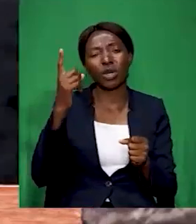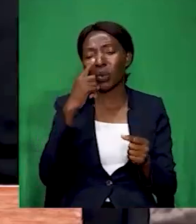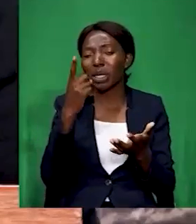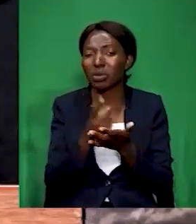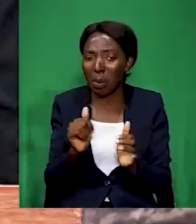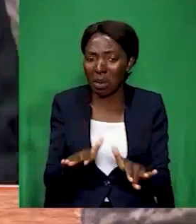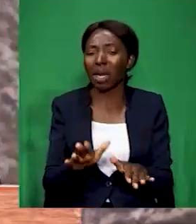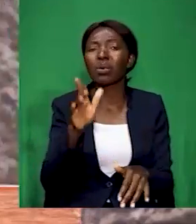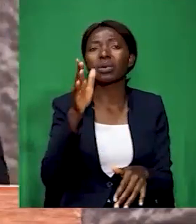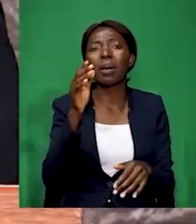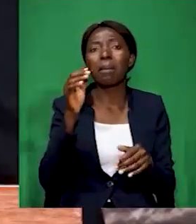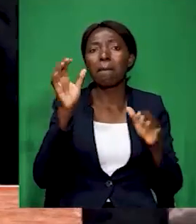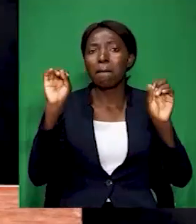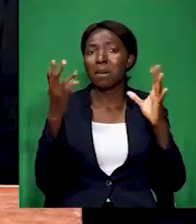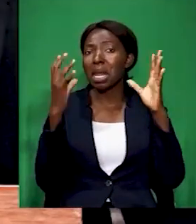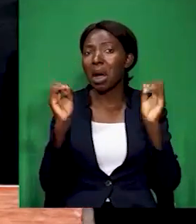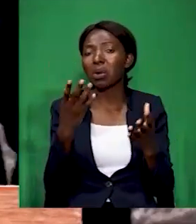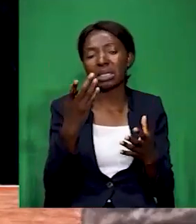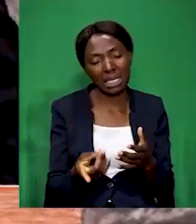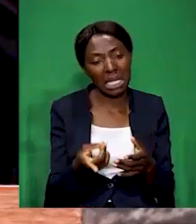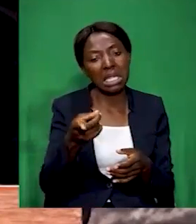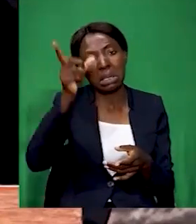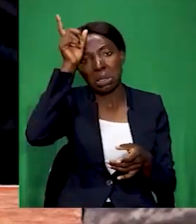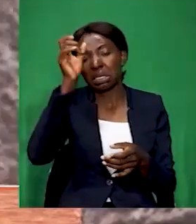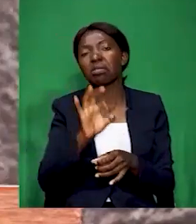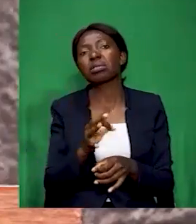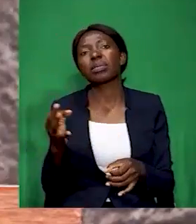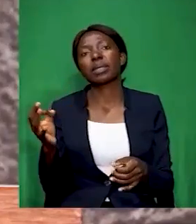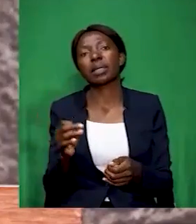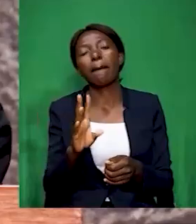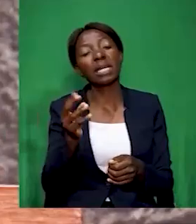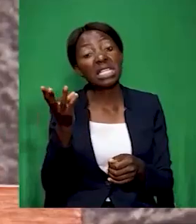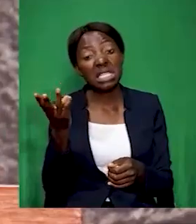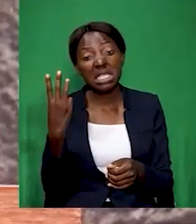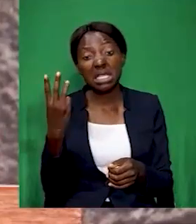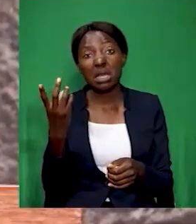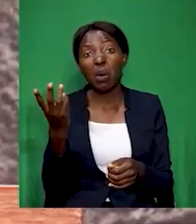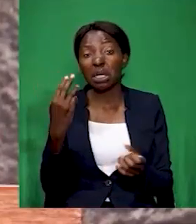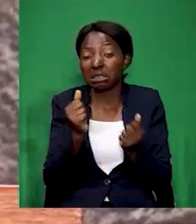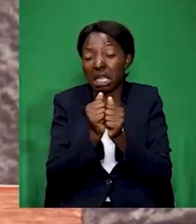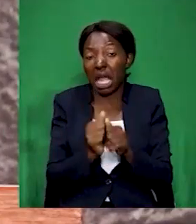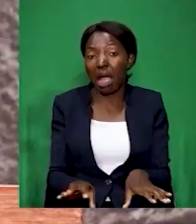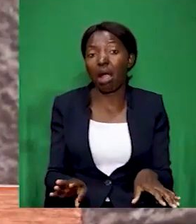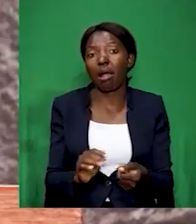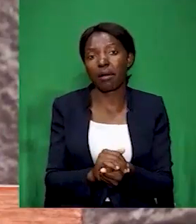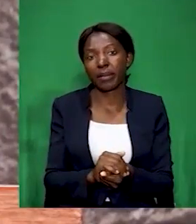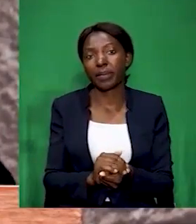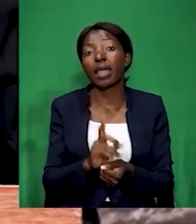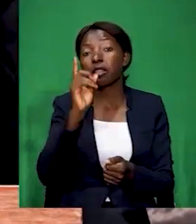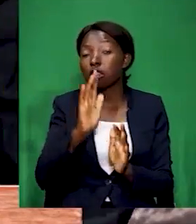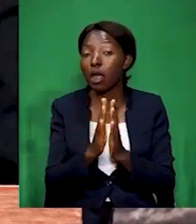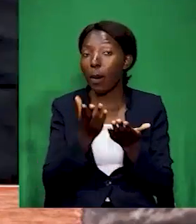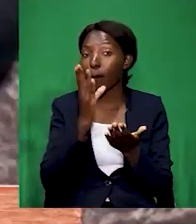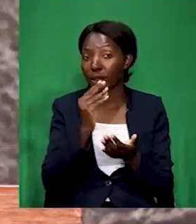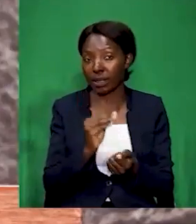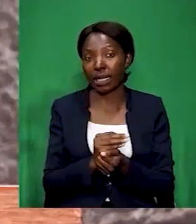minana mweyai Mweyai, but yanga iri ng'anga. Regandi kuudze ndosaka vhangeri shoko raMwari richitaura